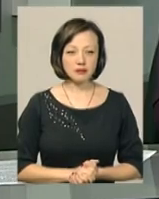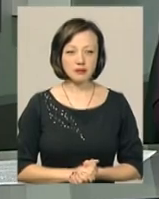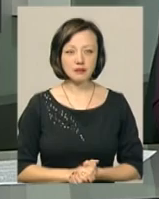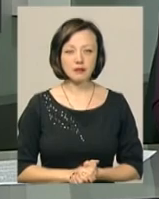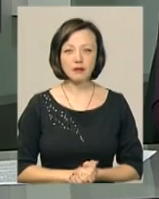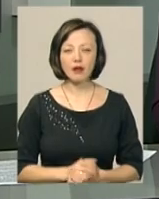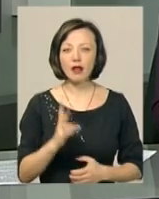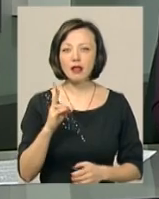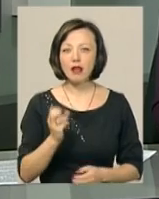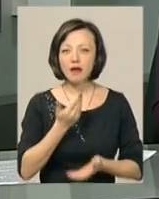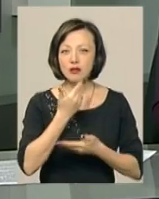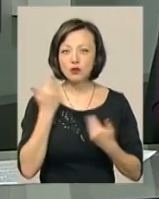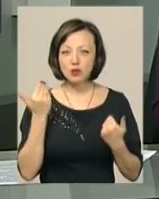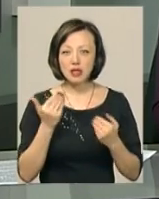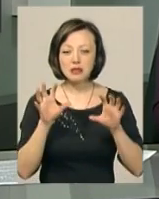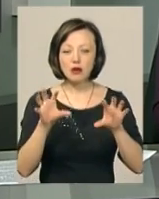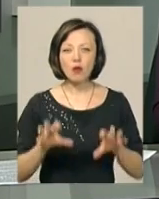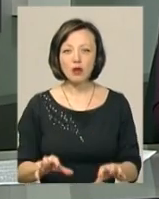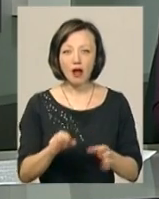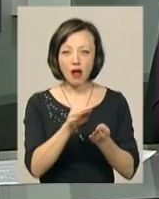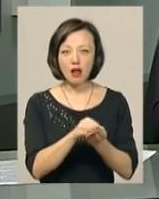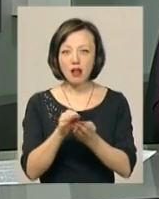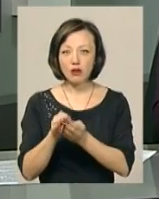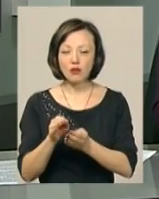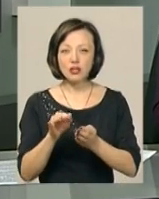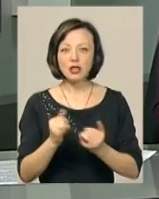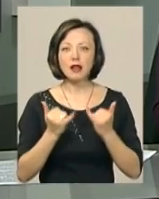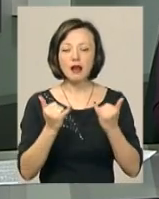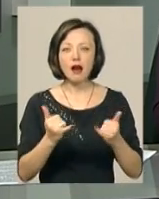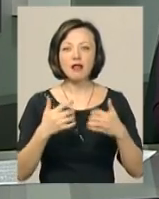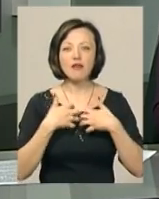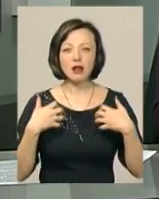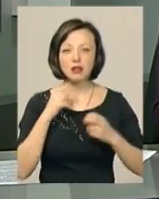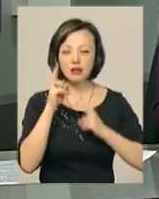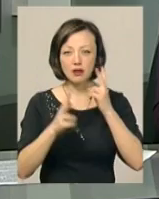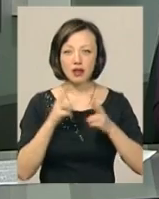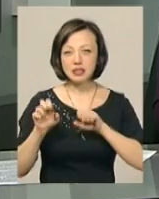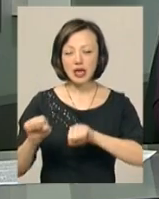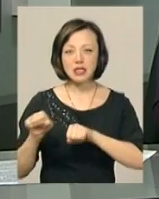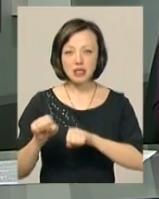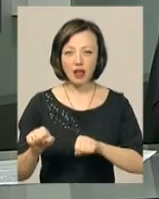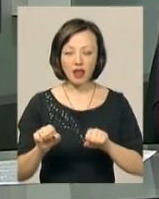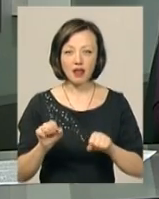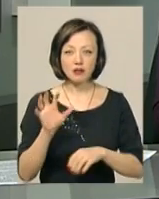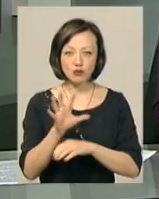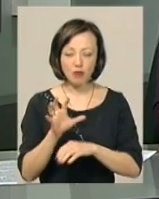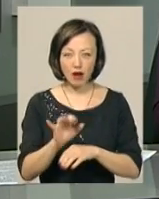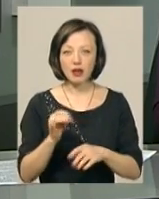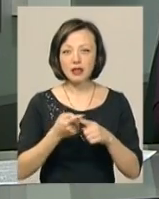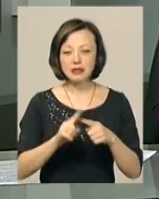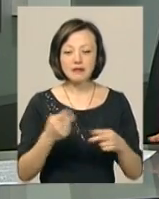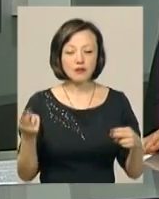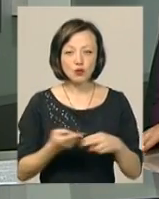На відсутність санкціонованого кладовища для тварин нарікають хмельницькі зоозахисники та власники чотирилапих. Кажуть, через його